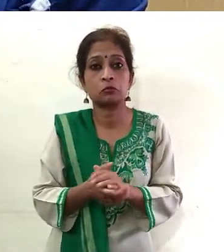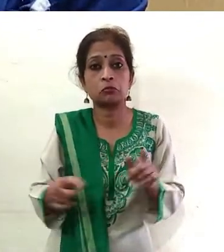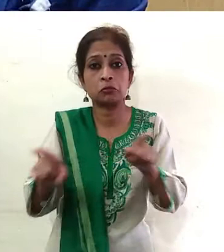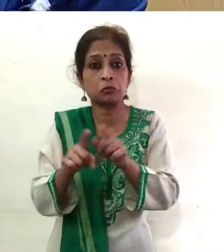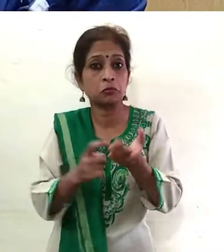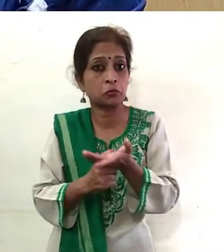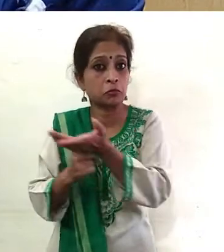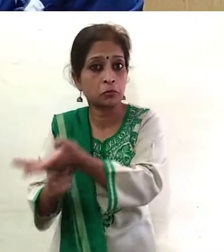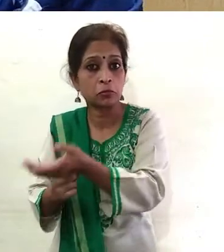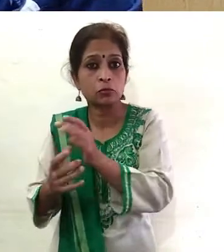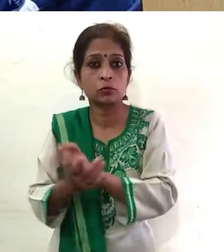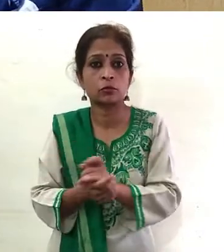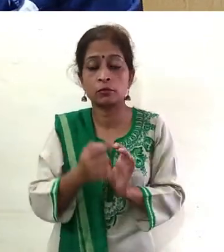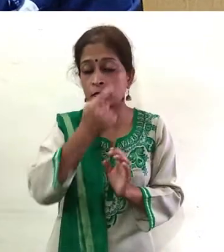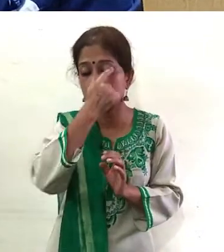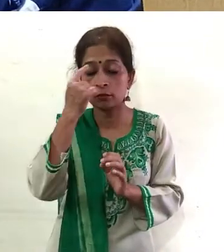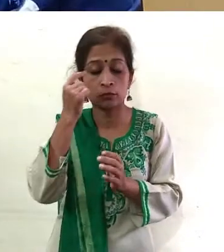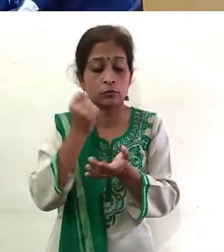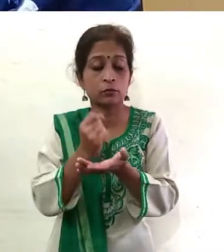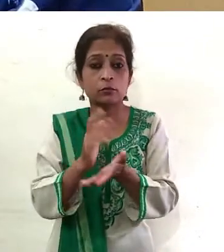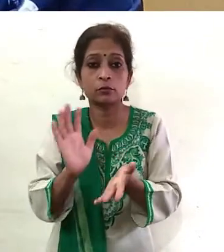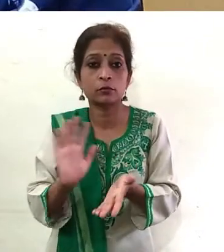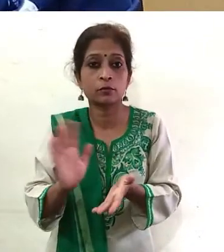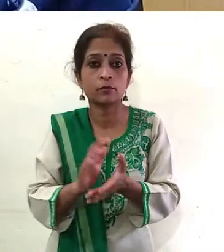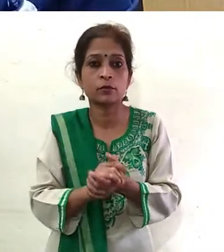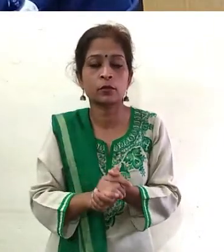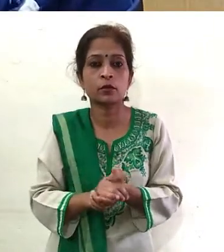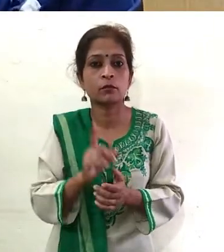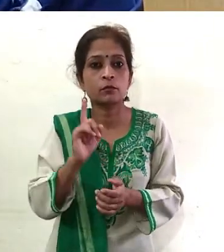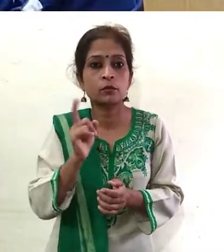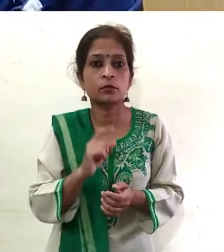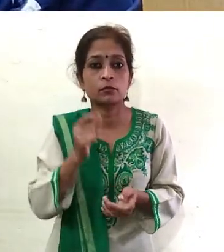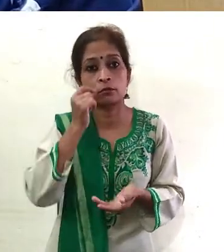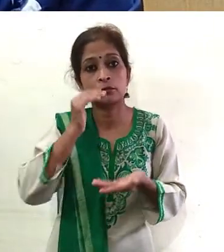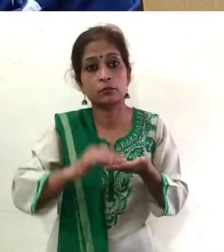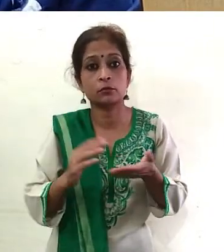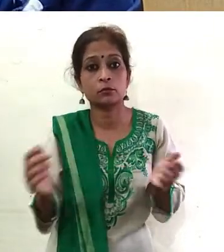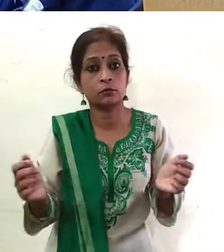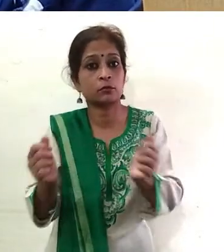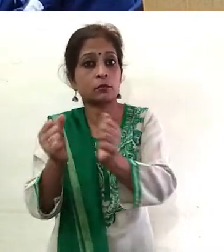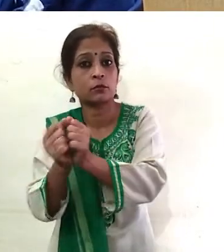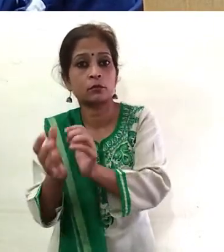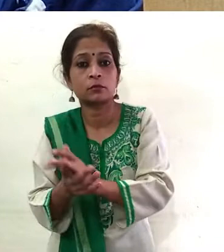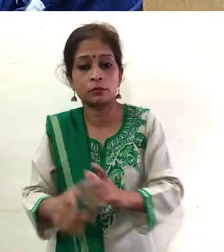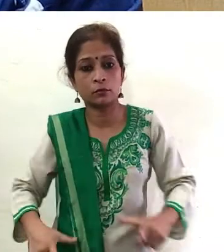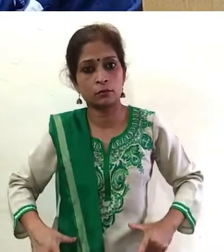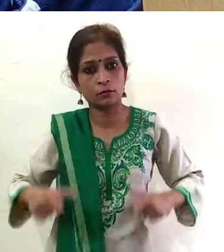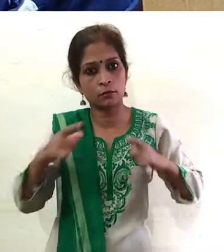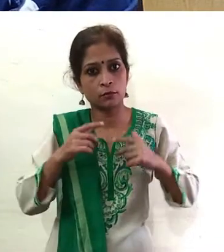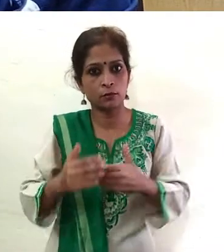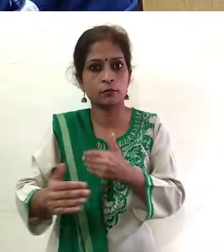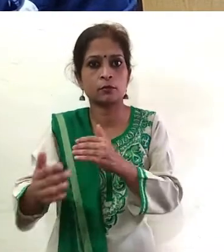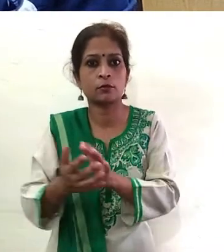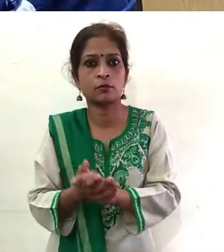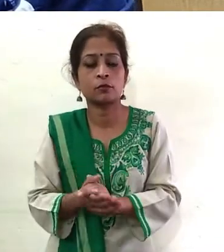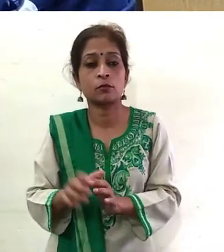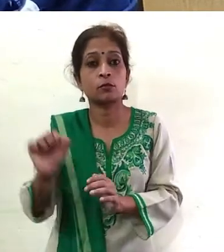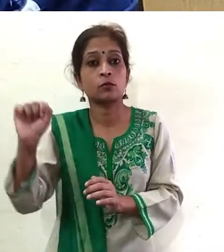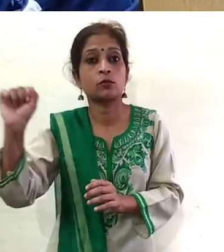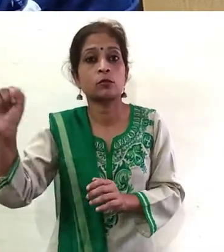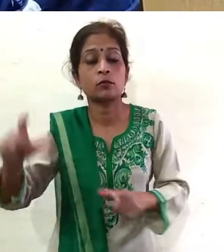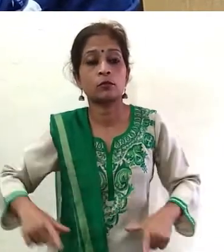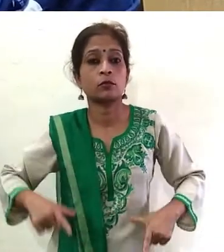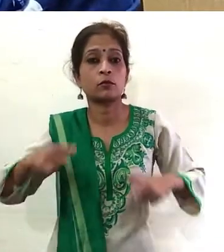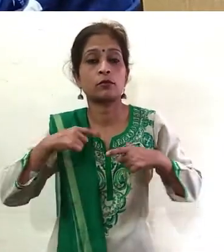थी रूई था कि वह अपने स्वामी के साथ अपने पति के साथ जीवन यापन करें बिल्कुल उसी तरह जैसे